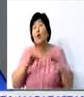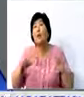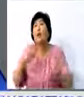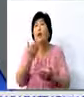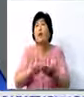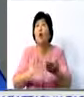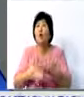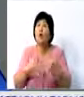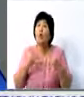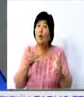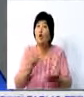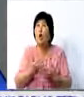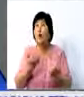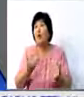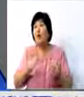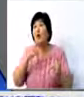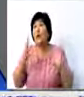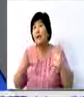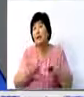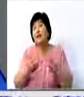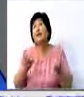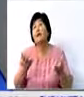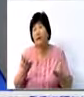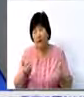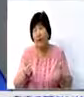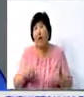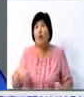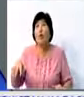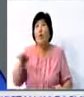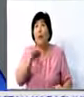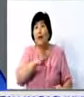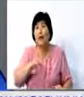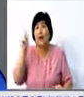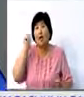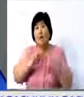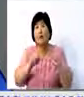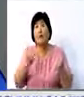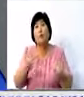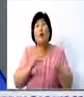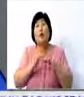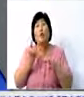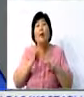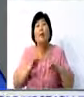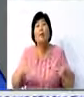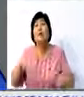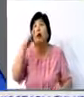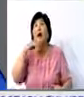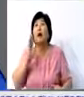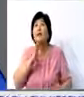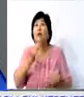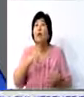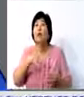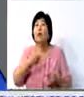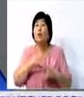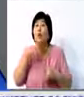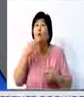көмегін көрсетіп отыр. Бұның нәтижелі екені барлыққа мәлім. Мектептерге бұл балабақшаларға ата-аналардың тарапынан өте